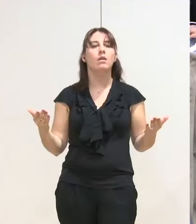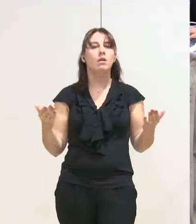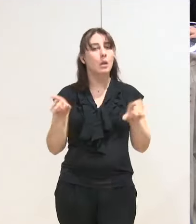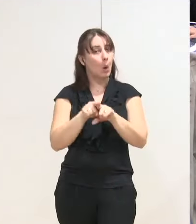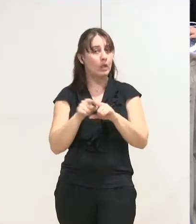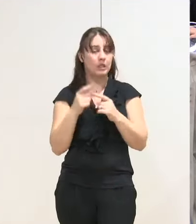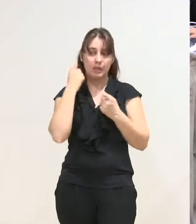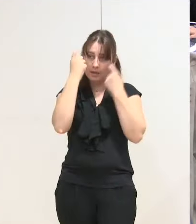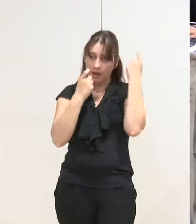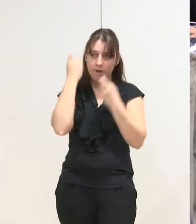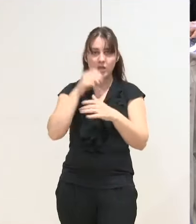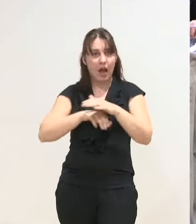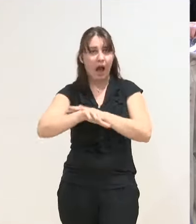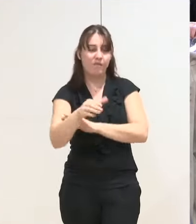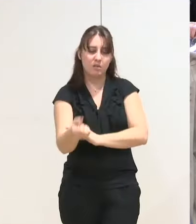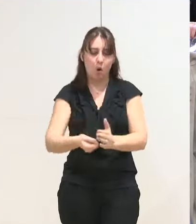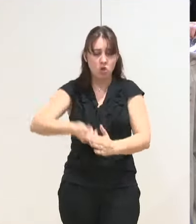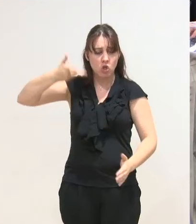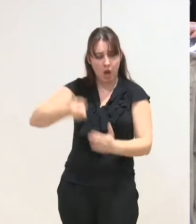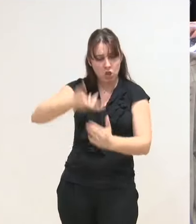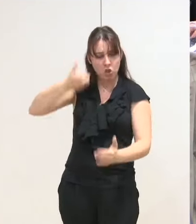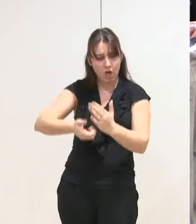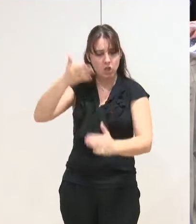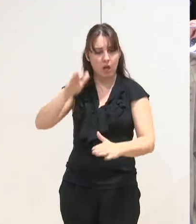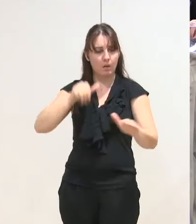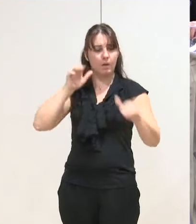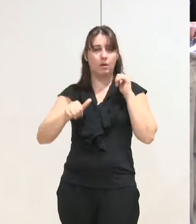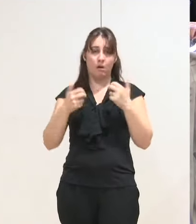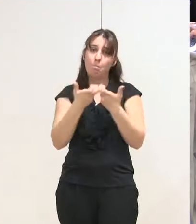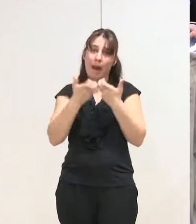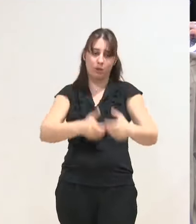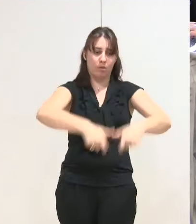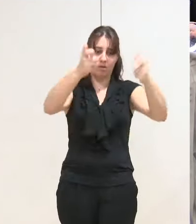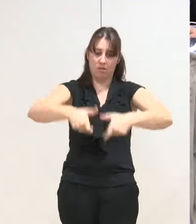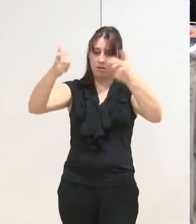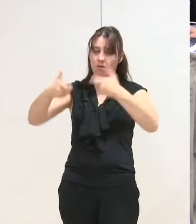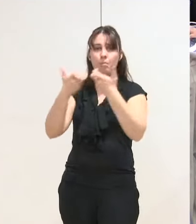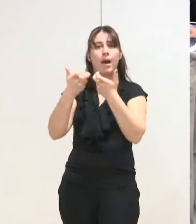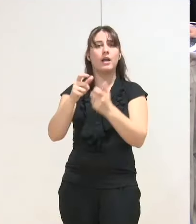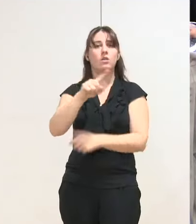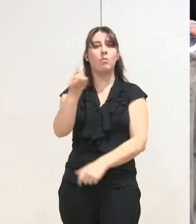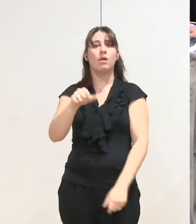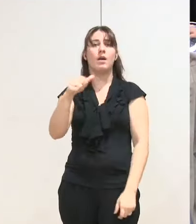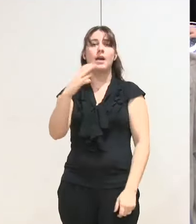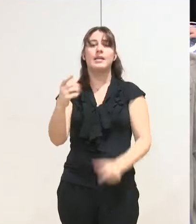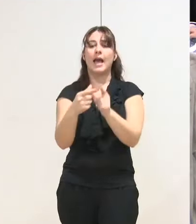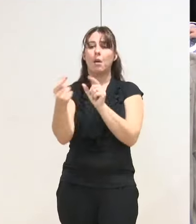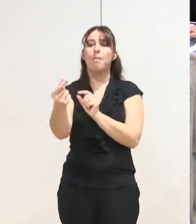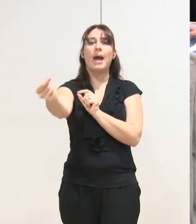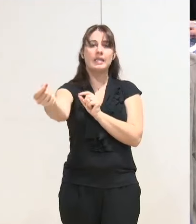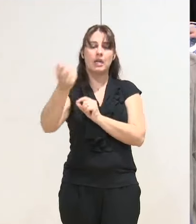révision d'investissement trop coûteux en particulier en matière d'urbanisme comme sur la ZAC presquil où nous avons d'ors et déjà pu